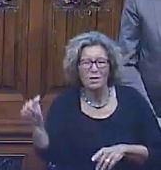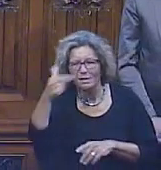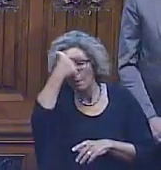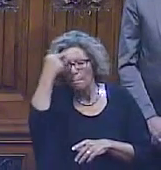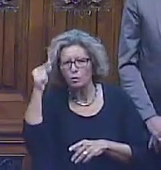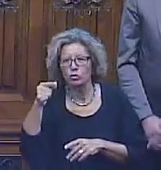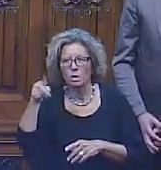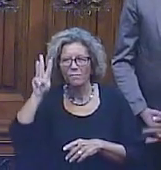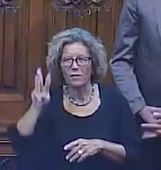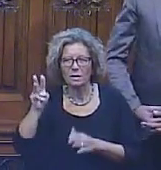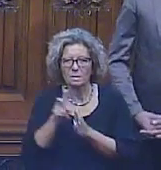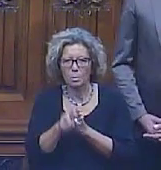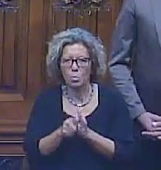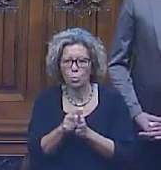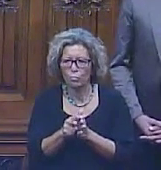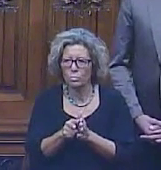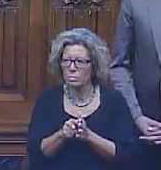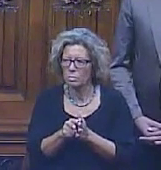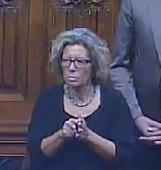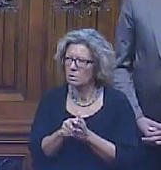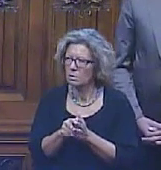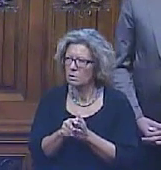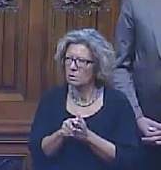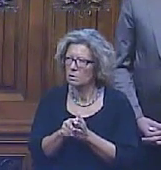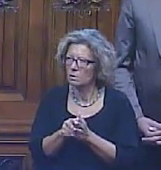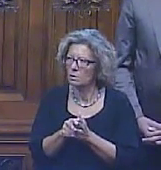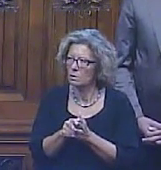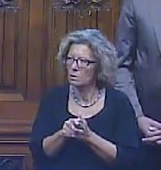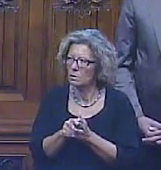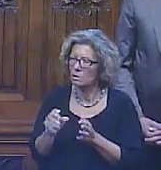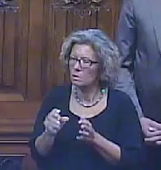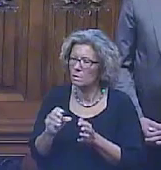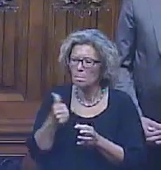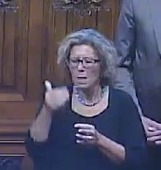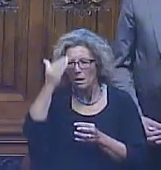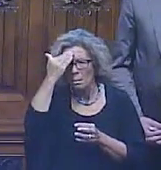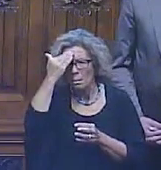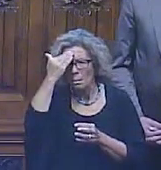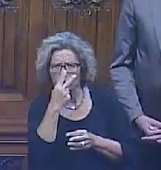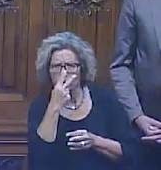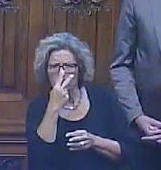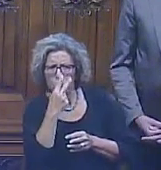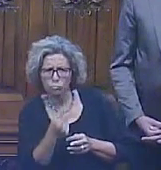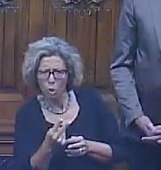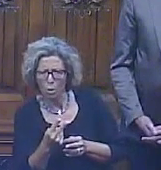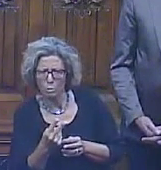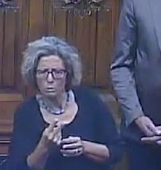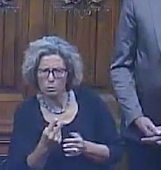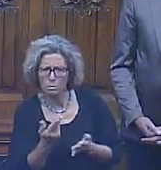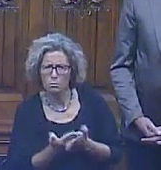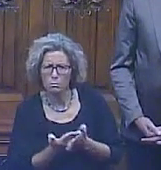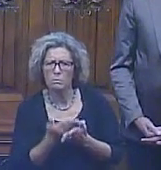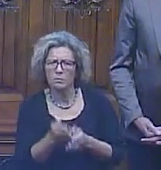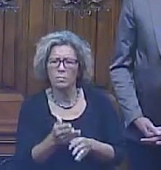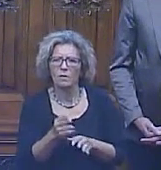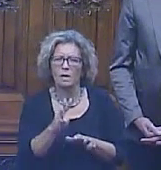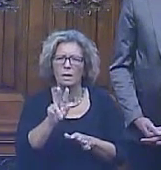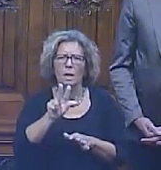am Westbahnhof. Und da bin ich dann das erste Mal wirklich auch bewusst, habe ich mir das dann angesehen, meine Damen und Herren. Dort waren